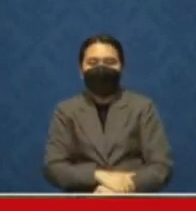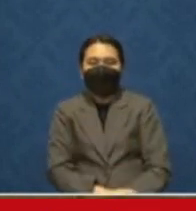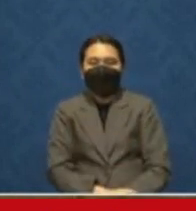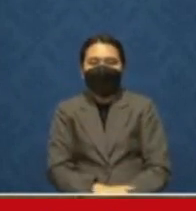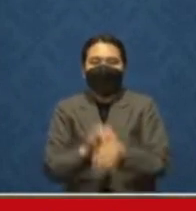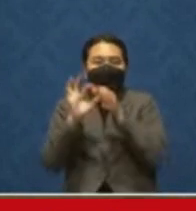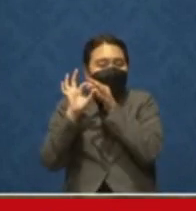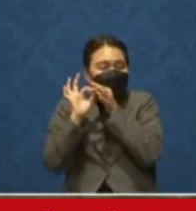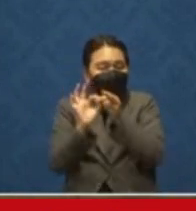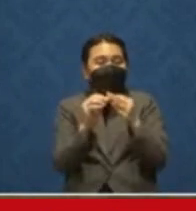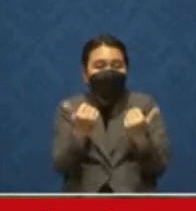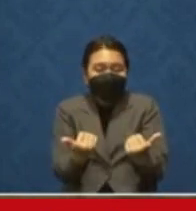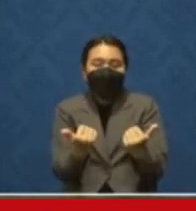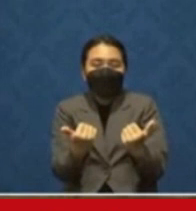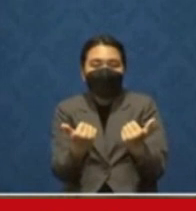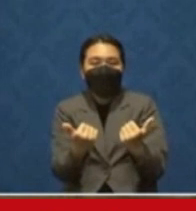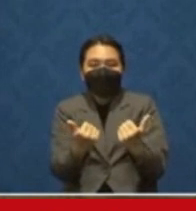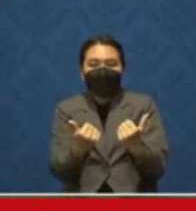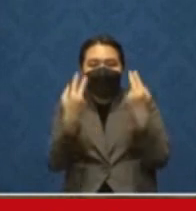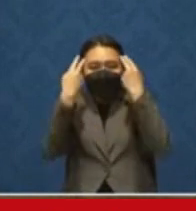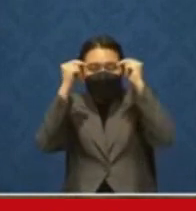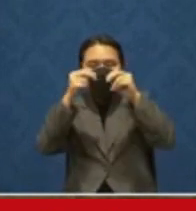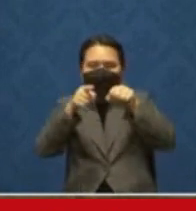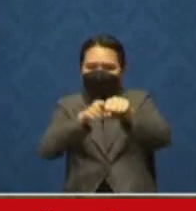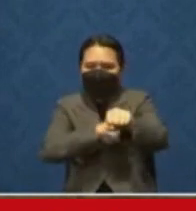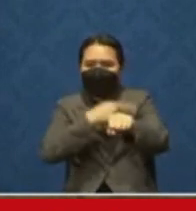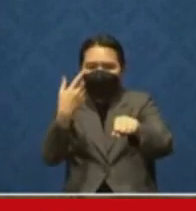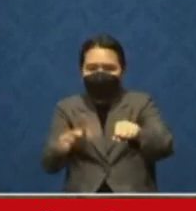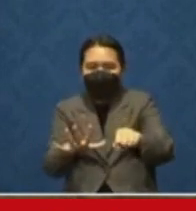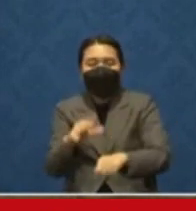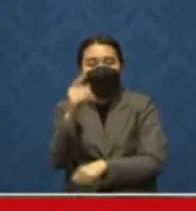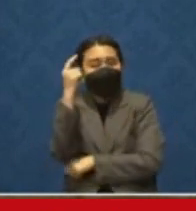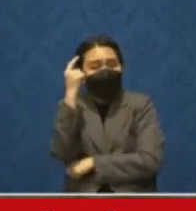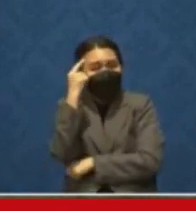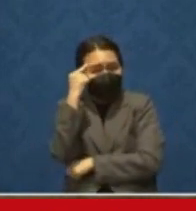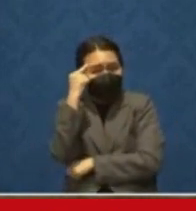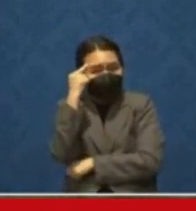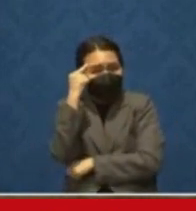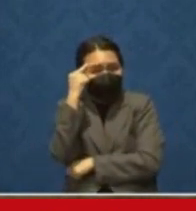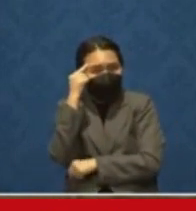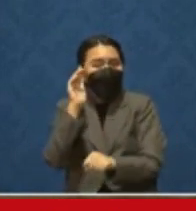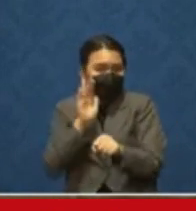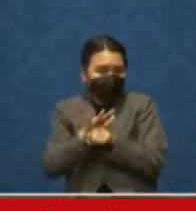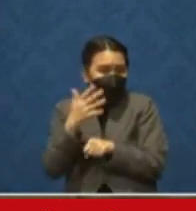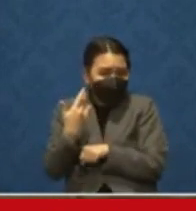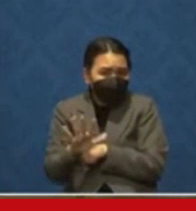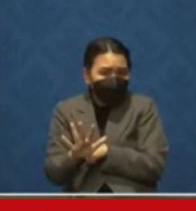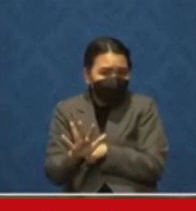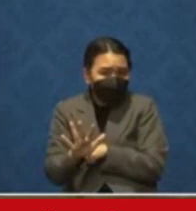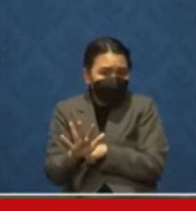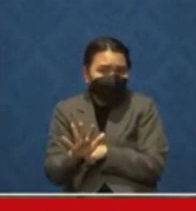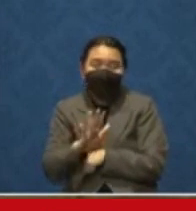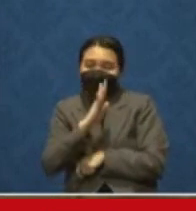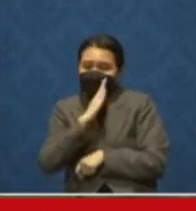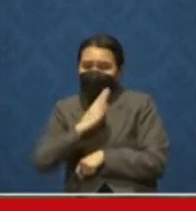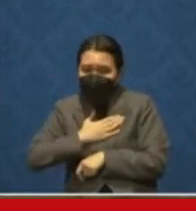ก็ผิดกติกามาตลอดบิดมาตลอดจนได้สืบทอดมาจนถึงวันนี้จะเอาละซื้อต้นมาจน